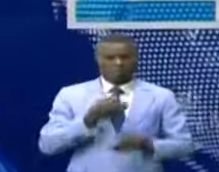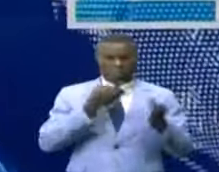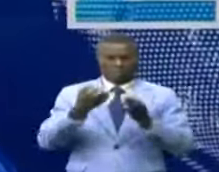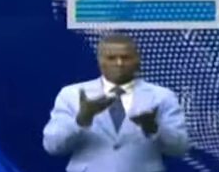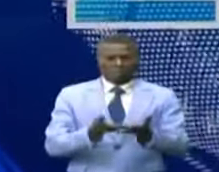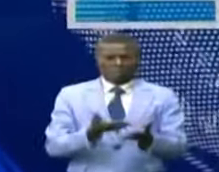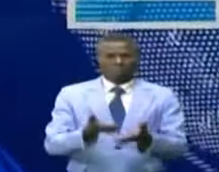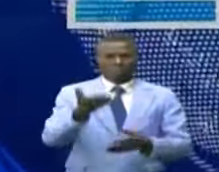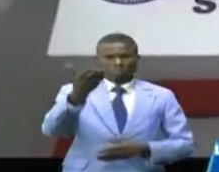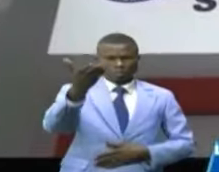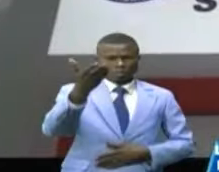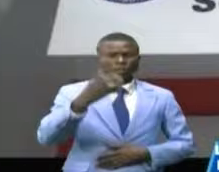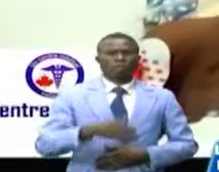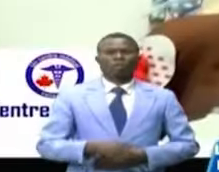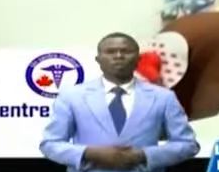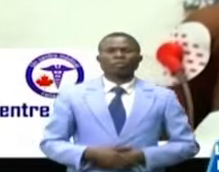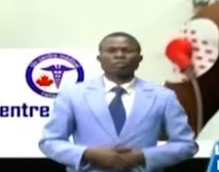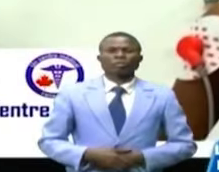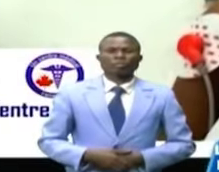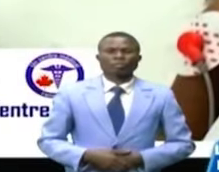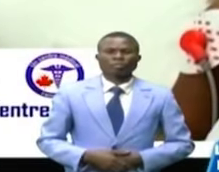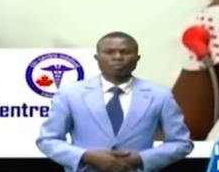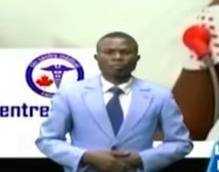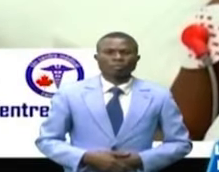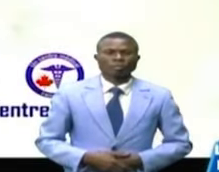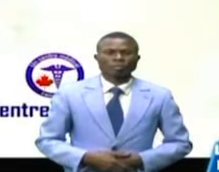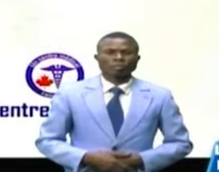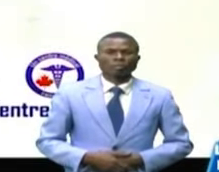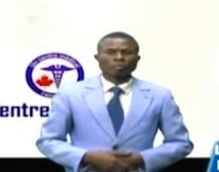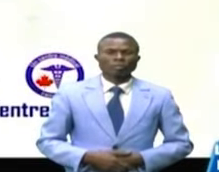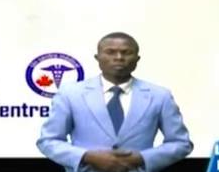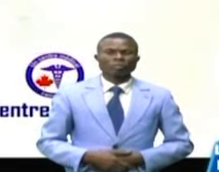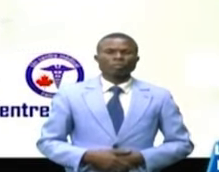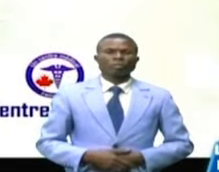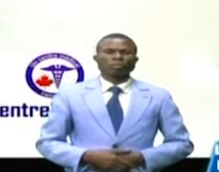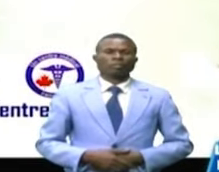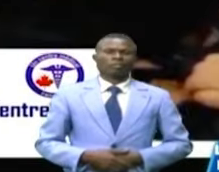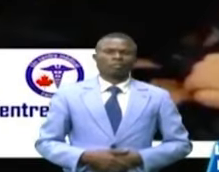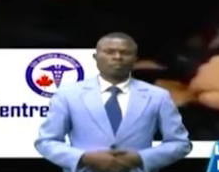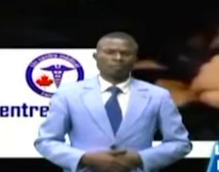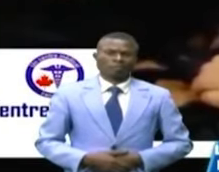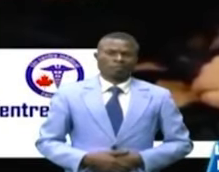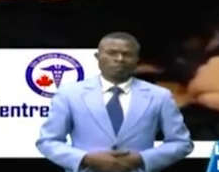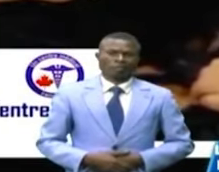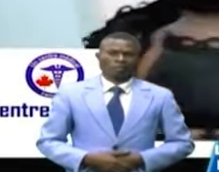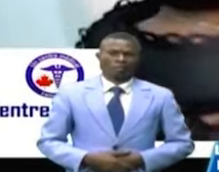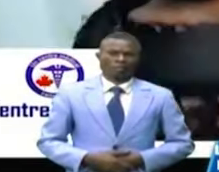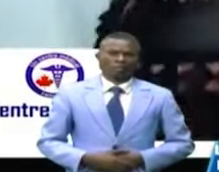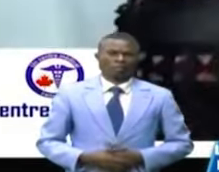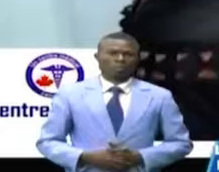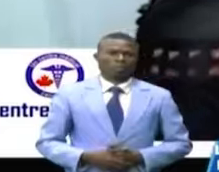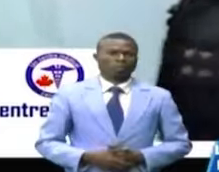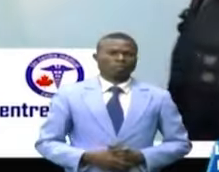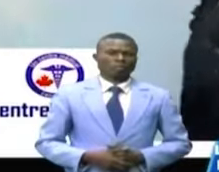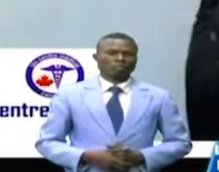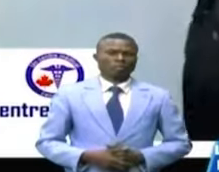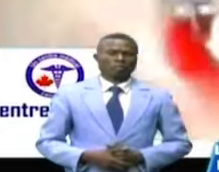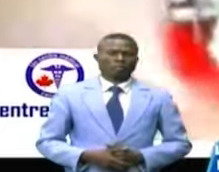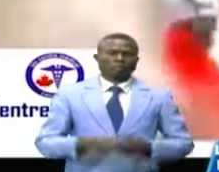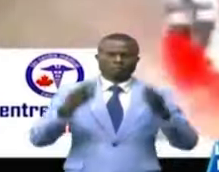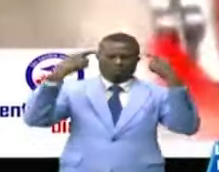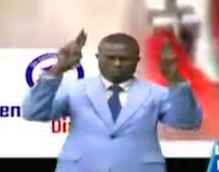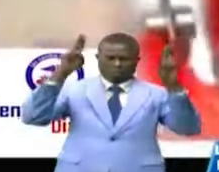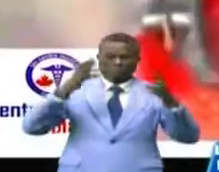Méji. Au total, 73 chirurgies cardiaques pédiatriques gratuites ont été réalisés avec succès au